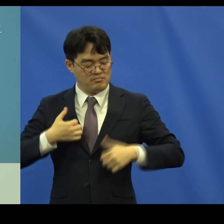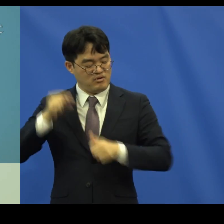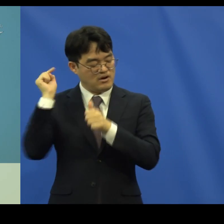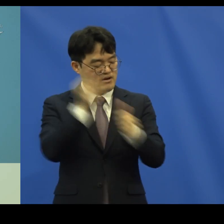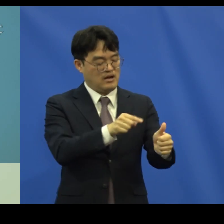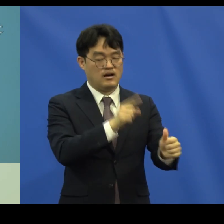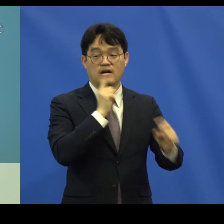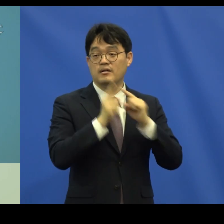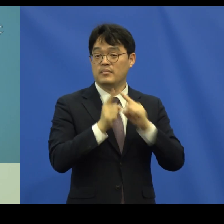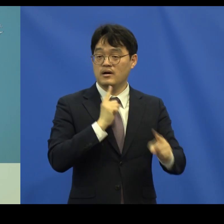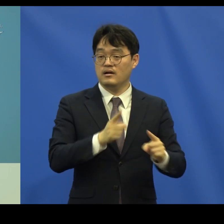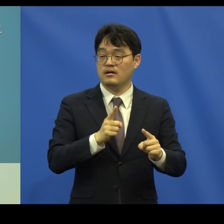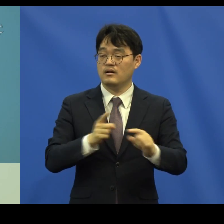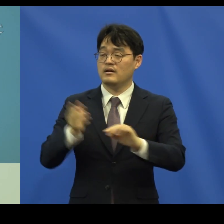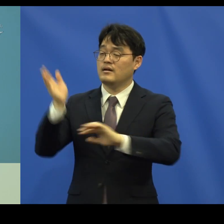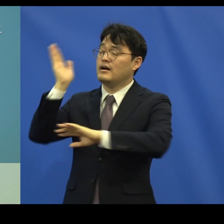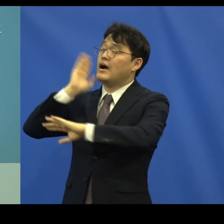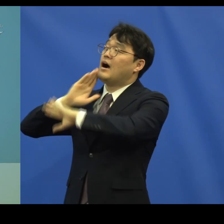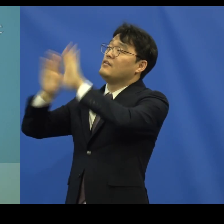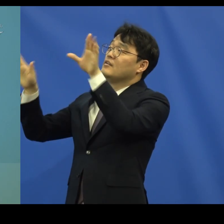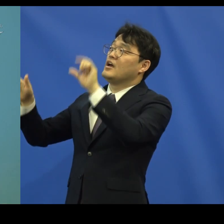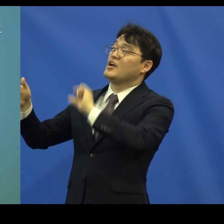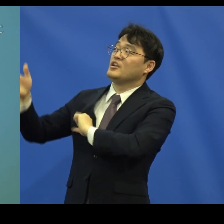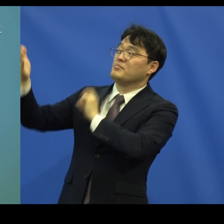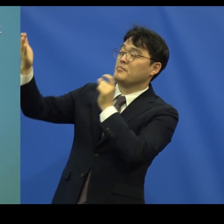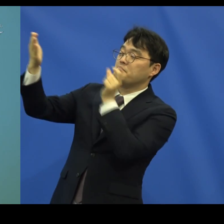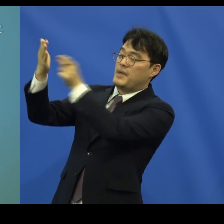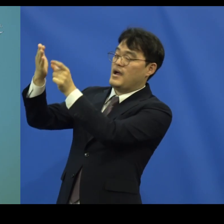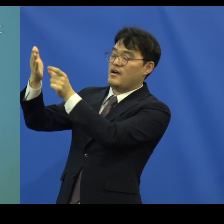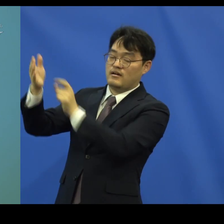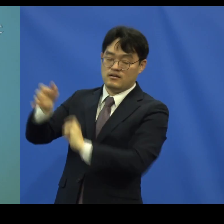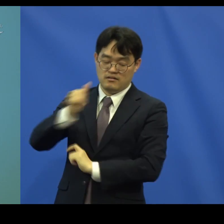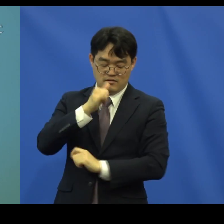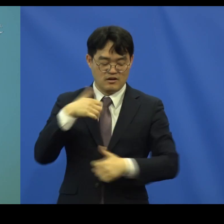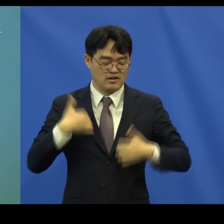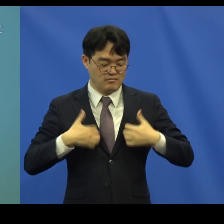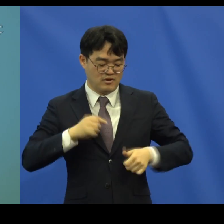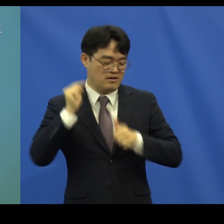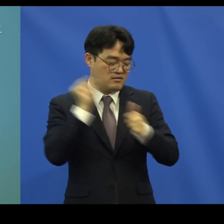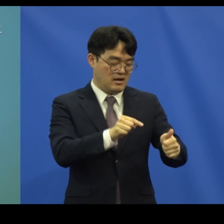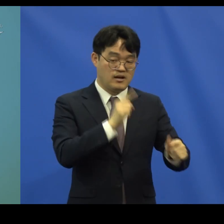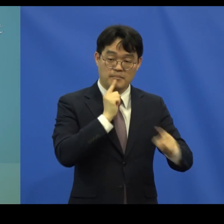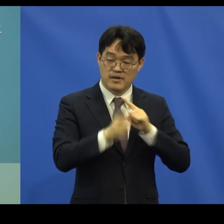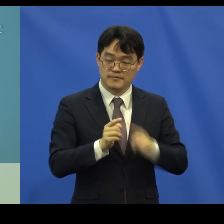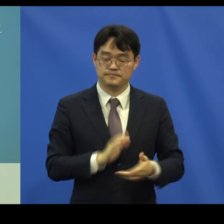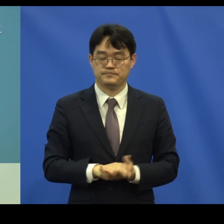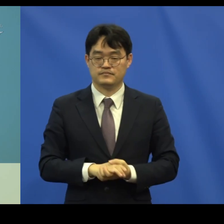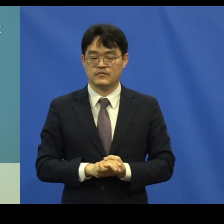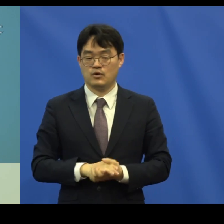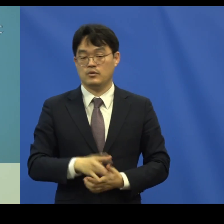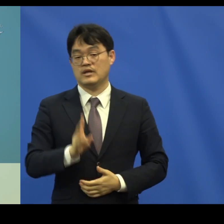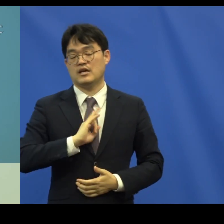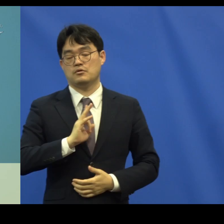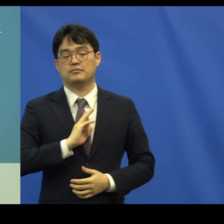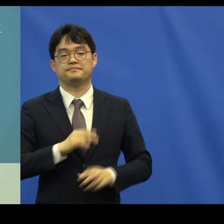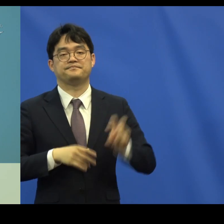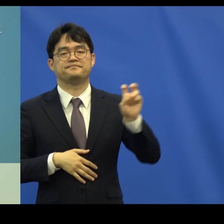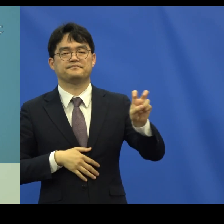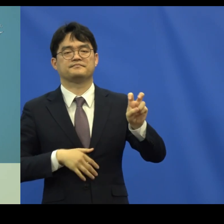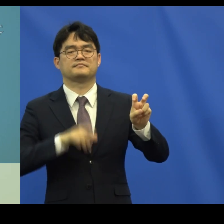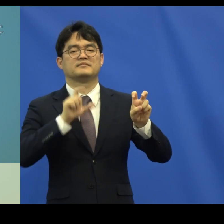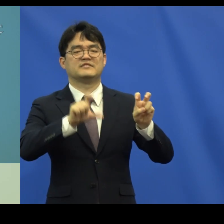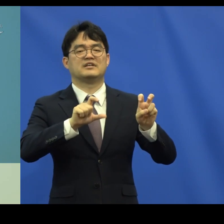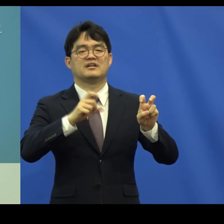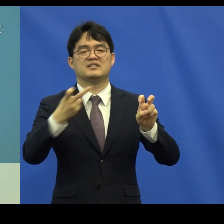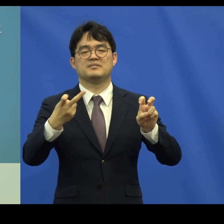하늘에 기록된 것으로 기뻐하라. 그리고 계시록 20장 12절부터 15절인데